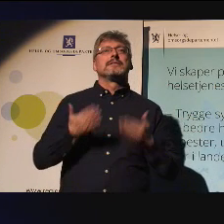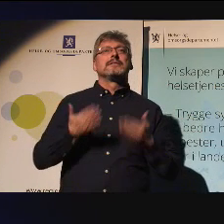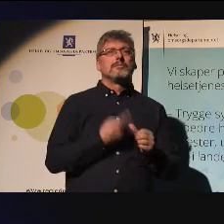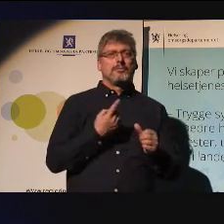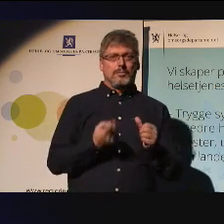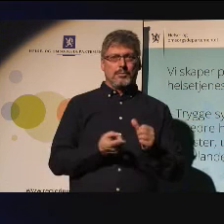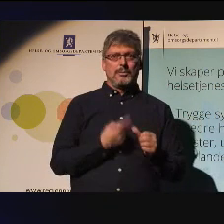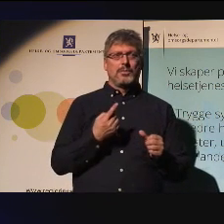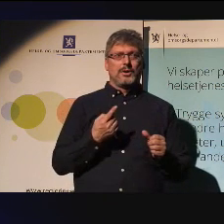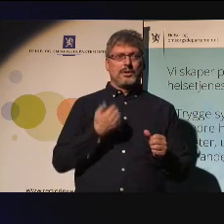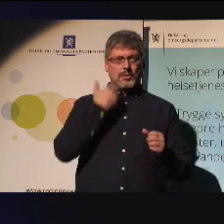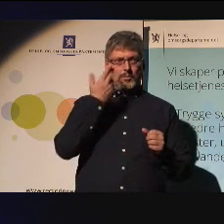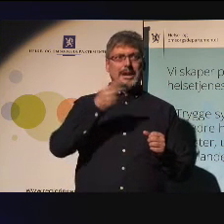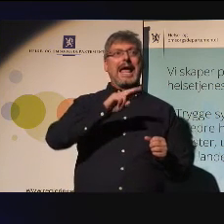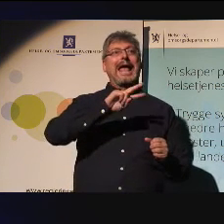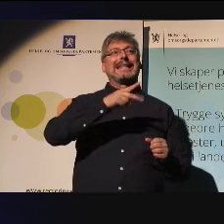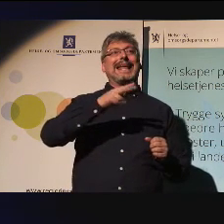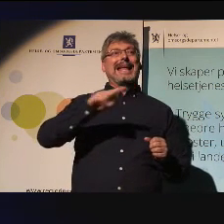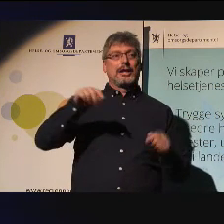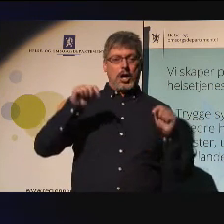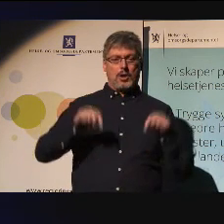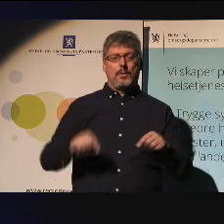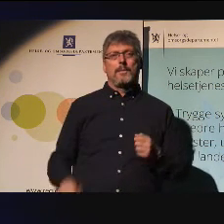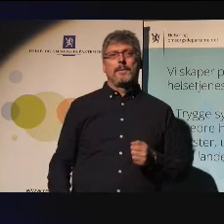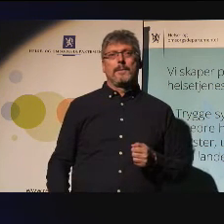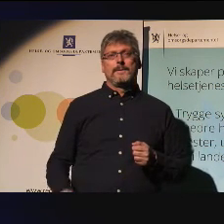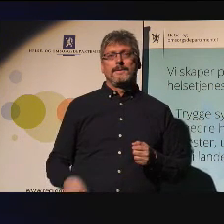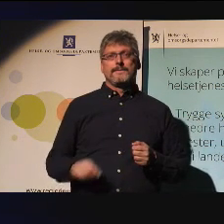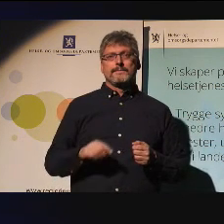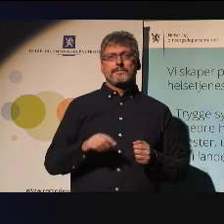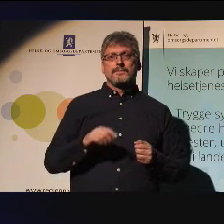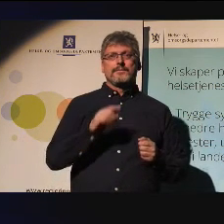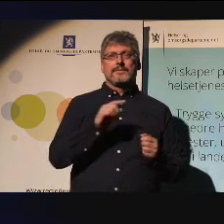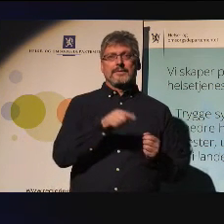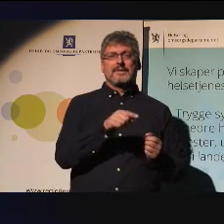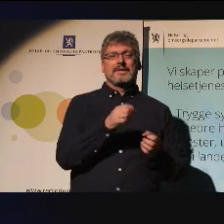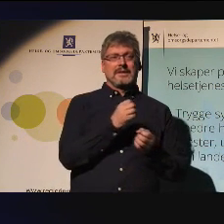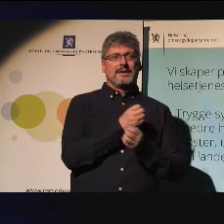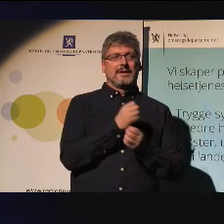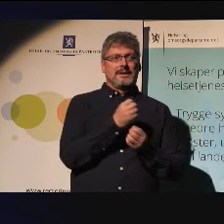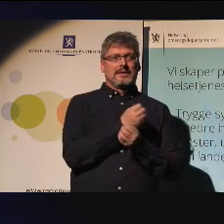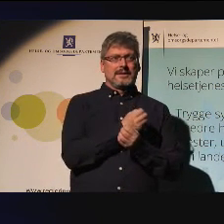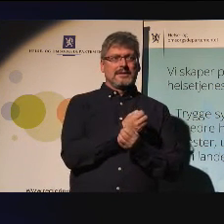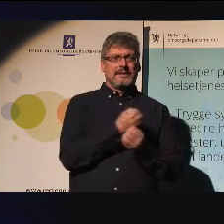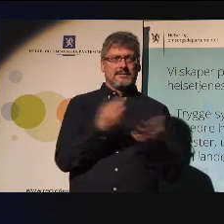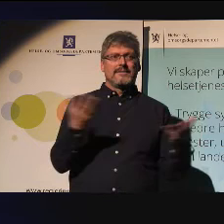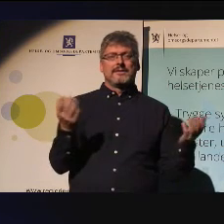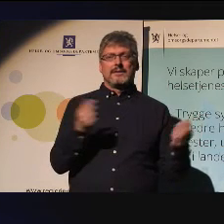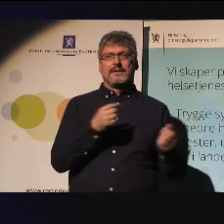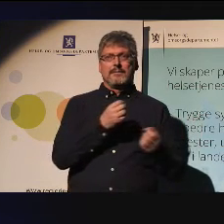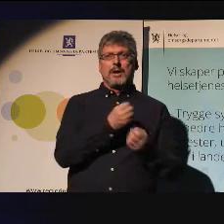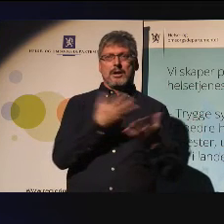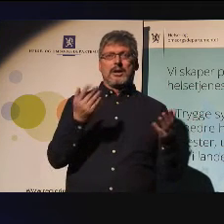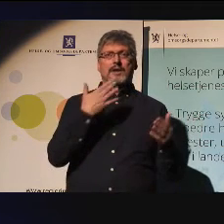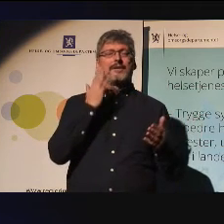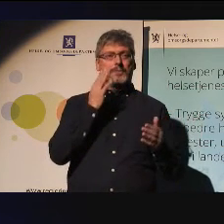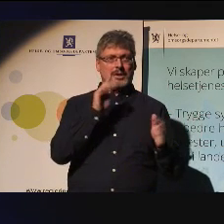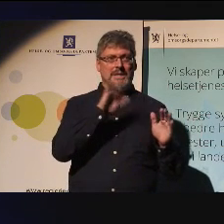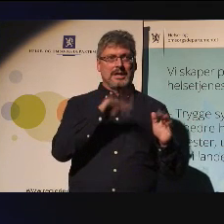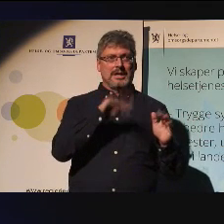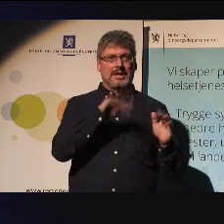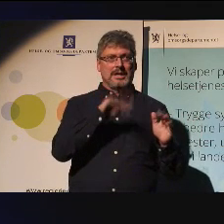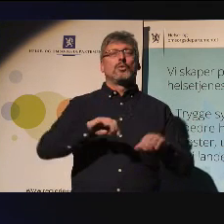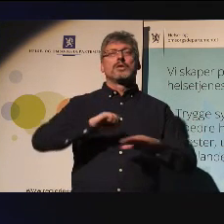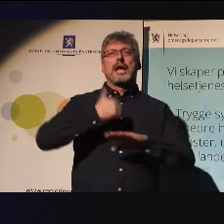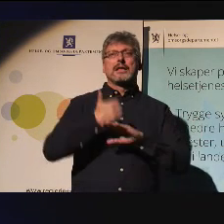bli digital. Flere tjenester til innbyggerne under utvikling. Nå skal det